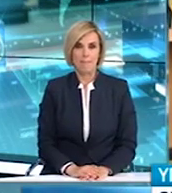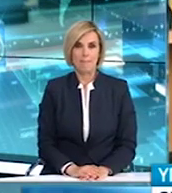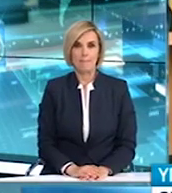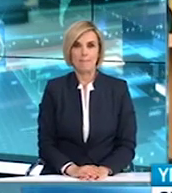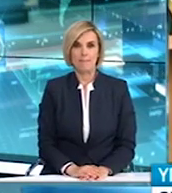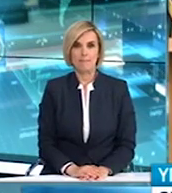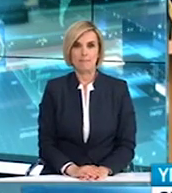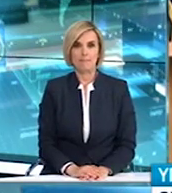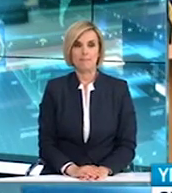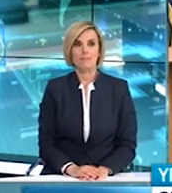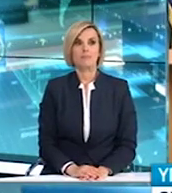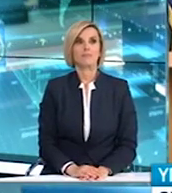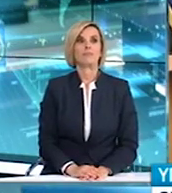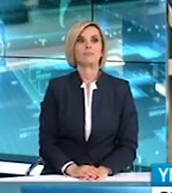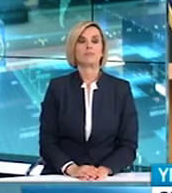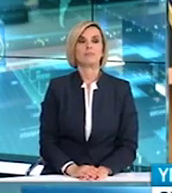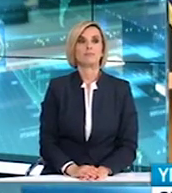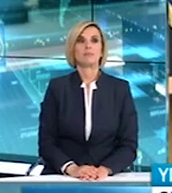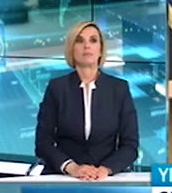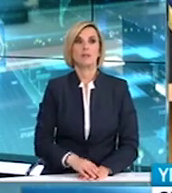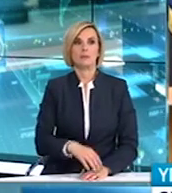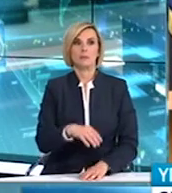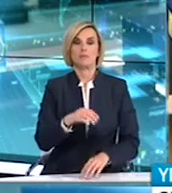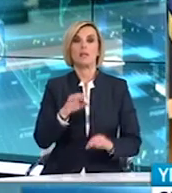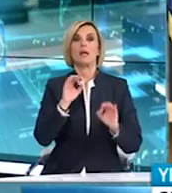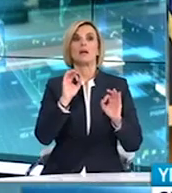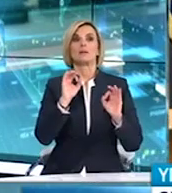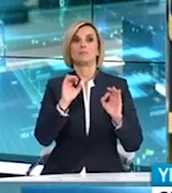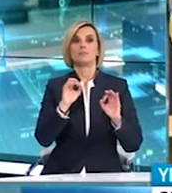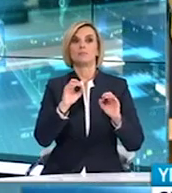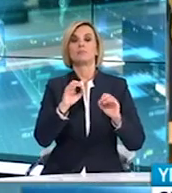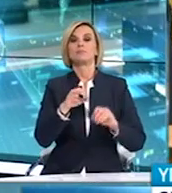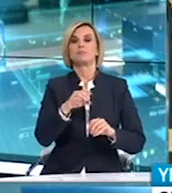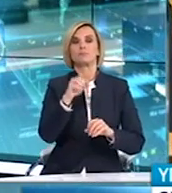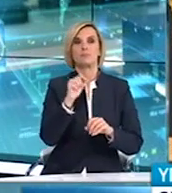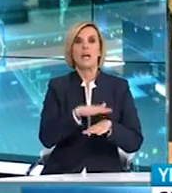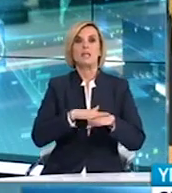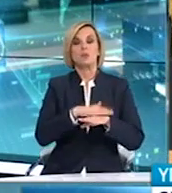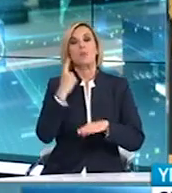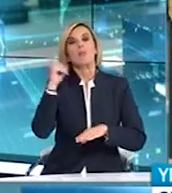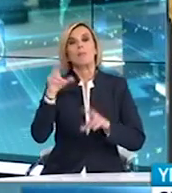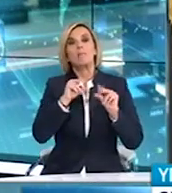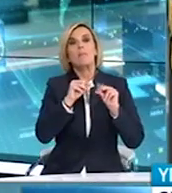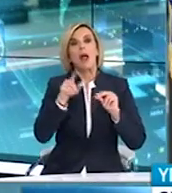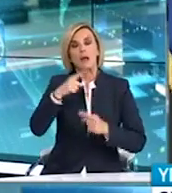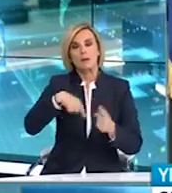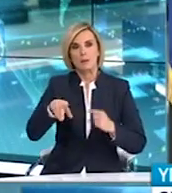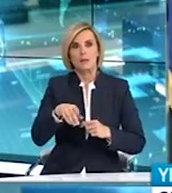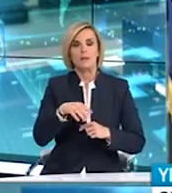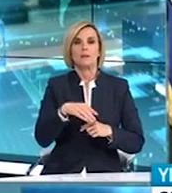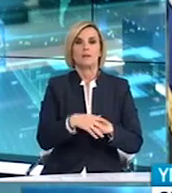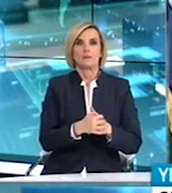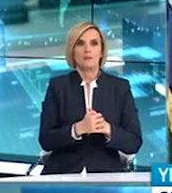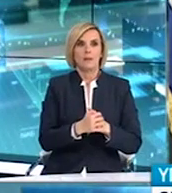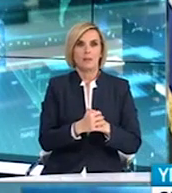Σχετικά με την καρδιοτοξικότητα του νέου ιού, όντως φαίνεται ότι αυτό ισχύει με άγνωστο μηχανισμό. Ξέρετε, οι ιοί μπορούν να προκαλέσουν